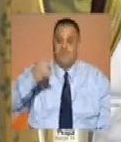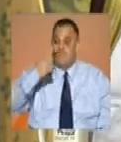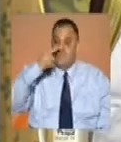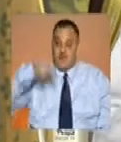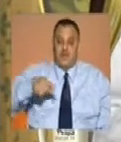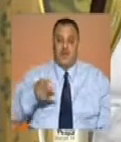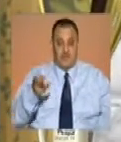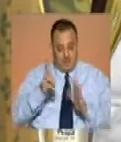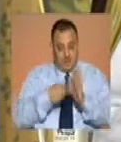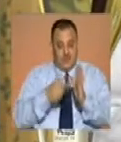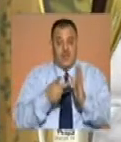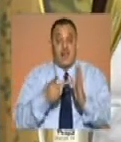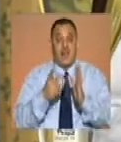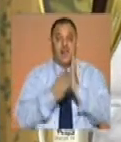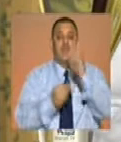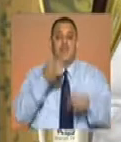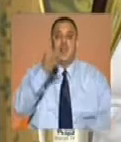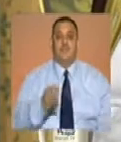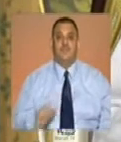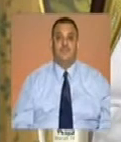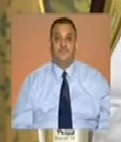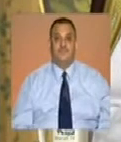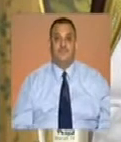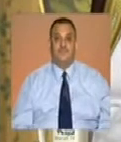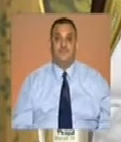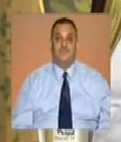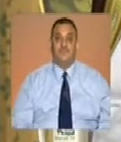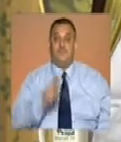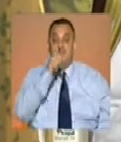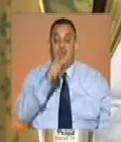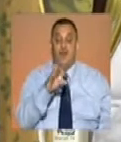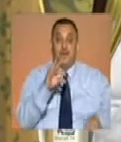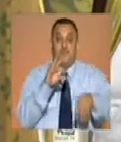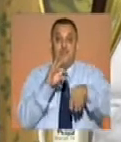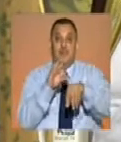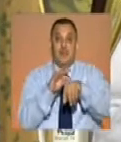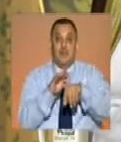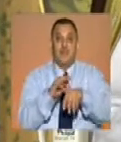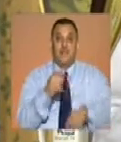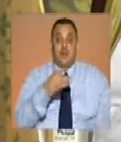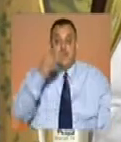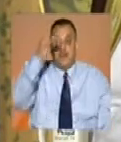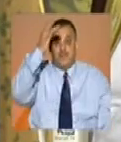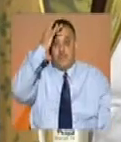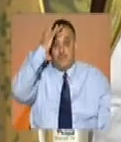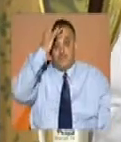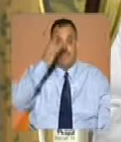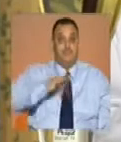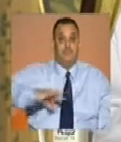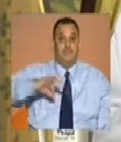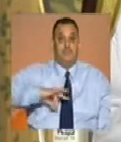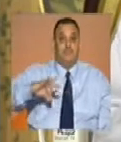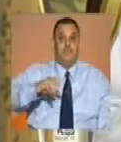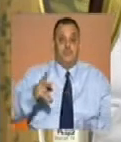شيء فلا تخرج إلا إذا خرج منك. أما إذا كان عند الإنسان استطلاق عنده مرض ما يتحكم بنفسه